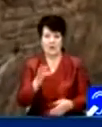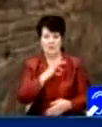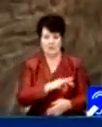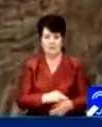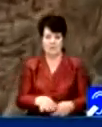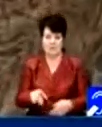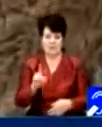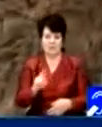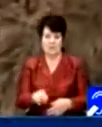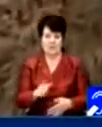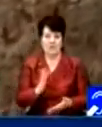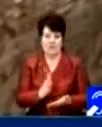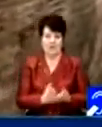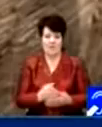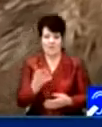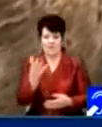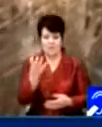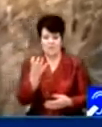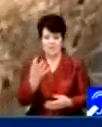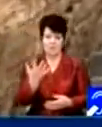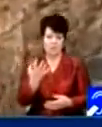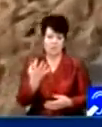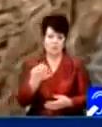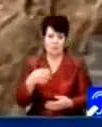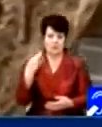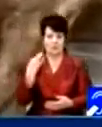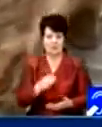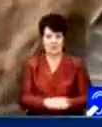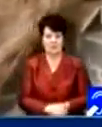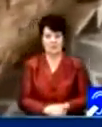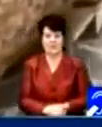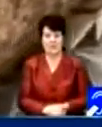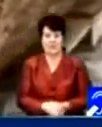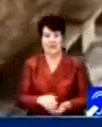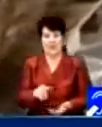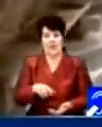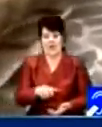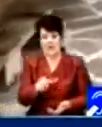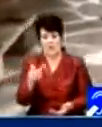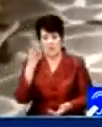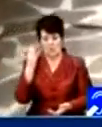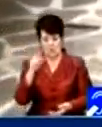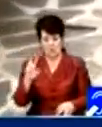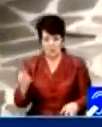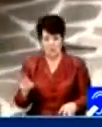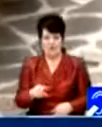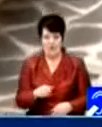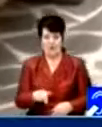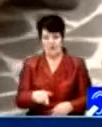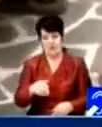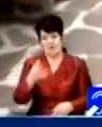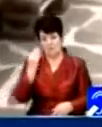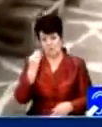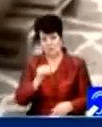transportul sării și ar avea între 400 și 500 de ani vechime. Cursul râului Moldova trece prin lângă principalele zăcăminte de sare ale Moldovei.